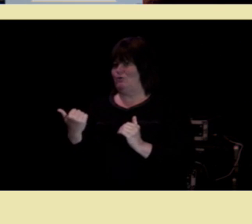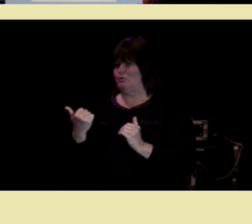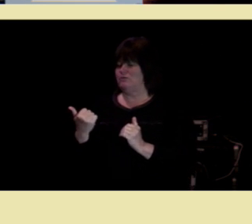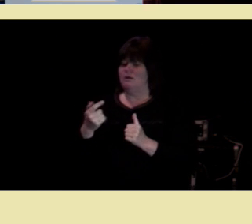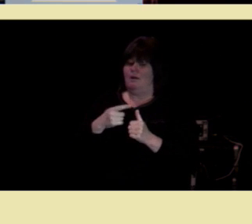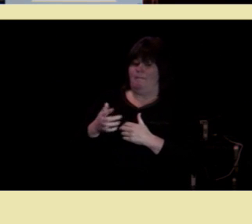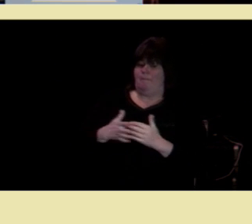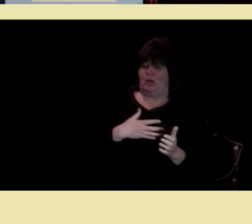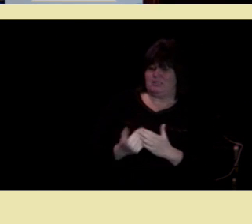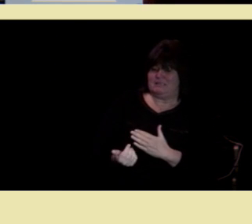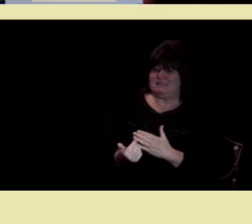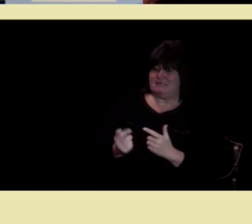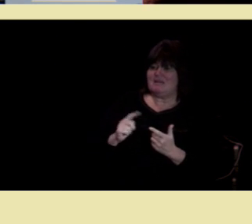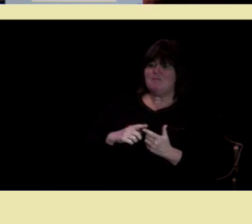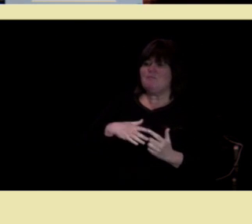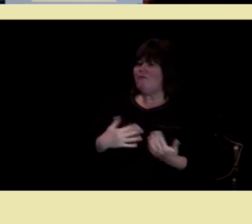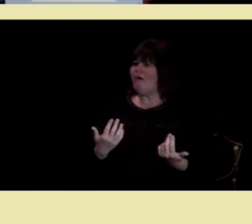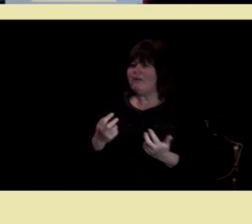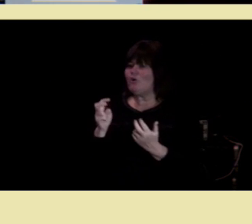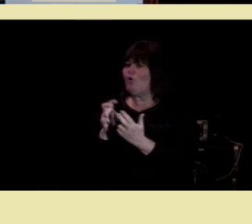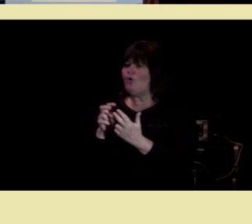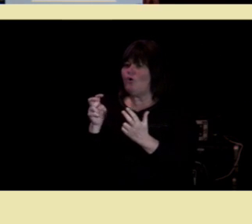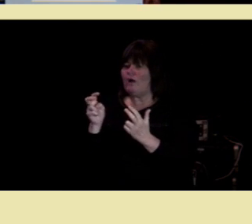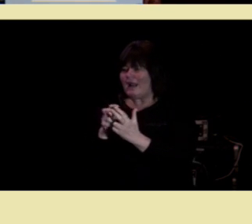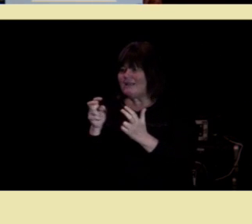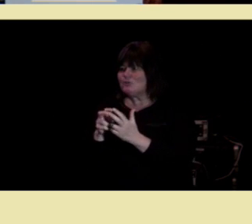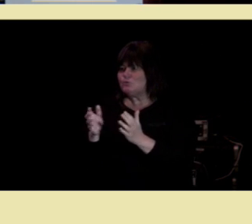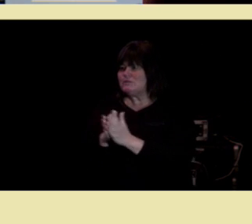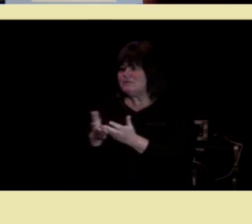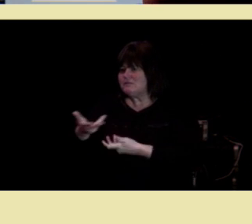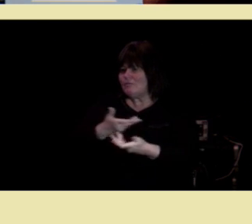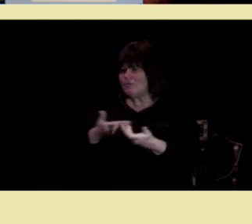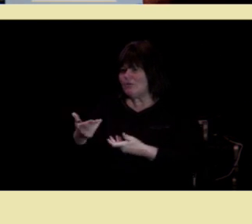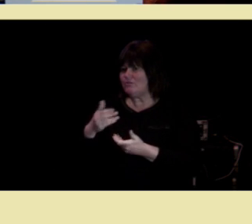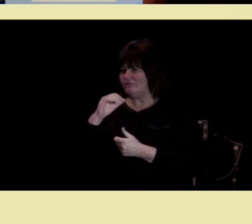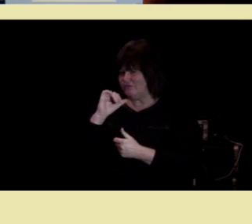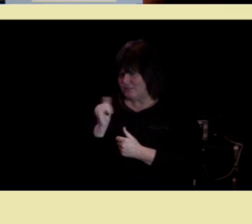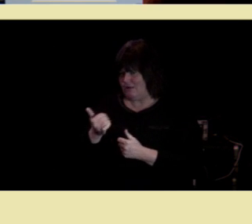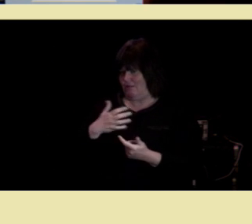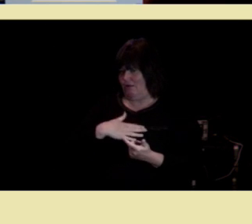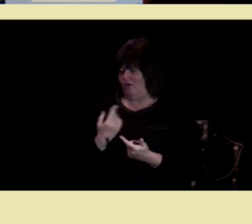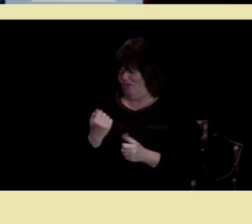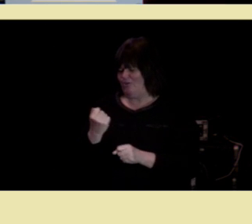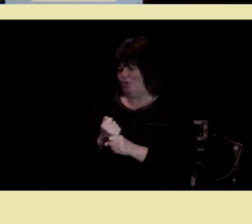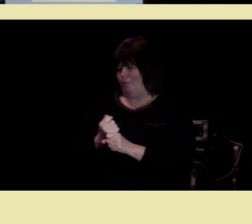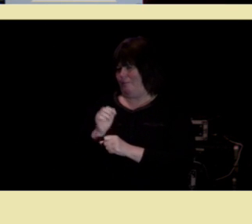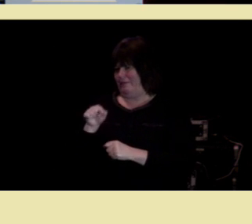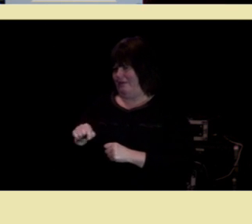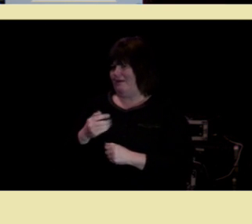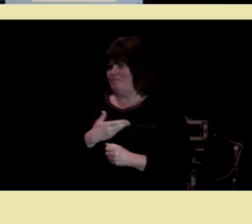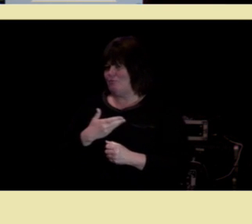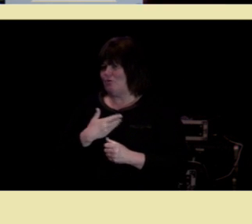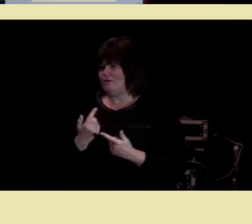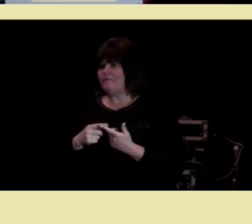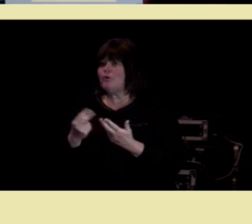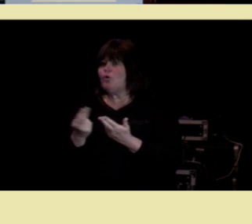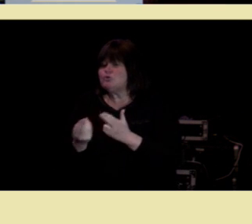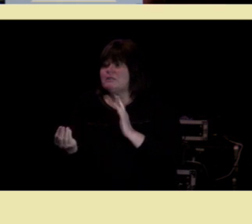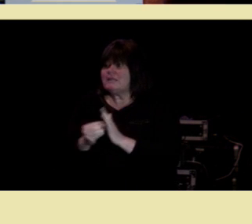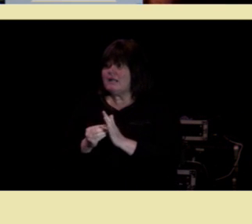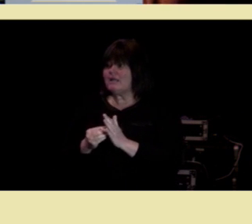praktisk, men vi har ikke den elektroniske samhandlingen som skal til, og dette jobber vi mye med. I tillegg til det så jobber vi mye med å finne virkelig